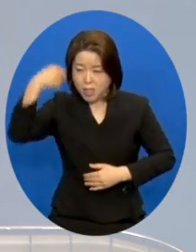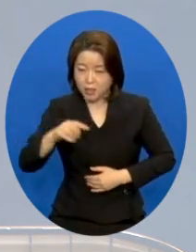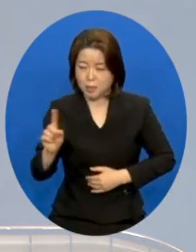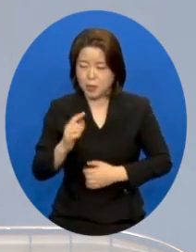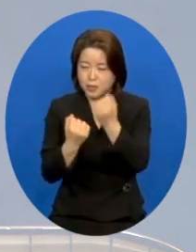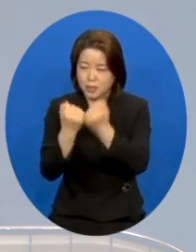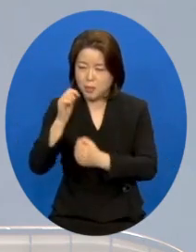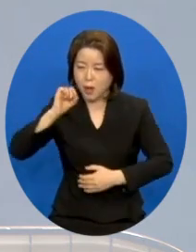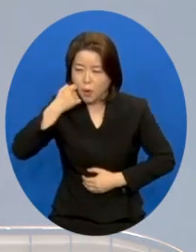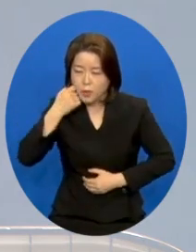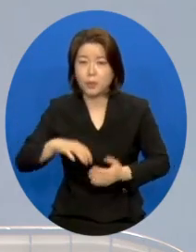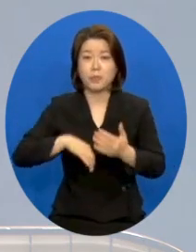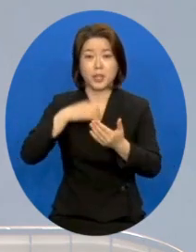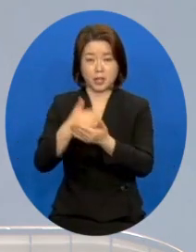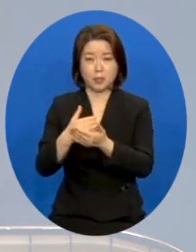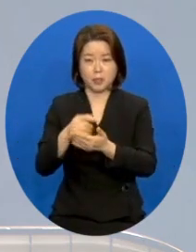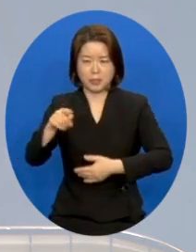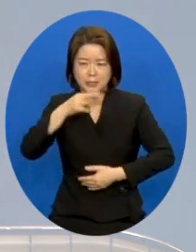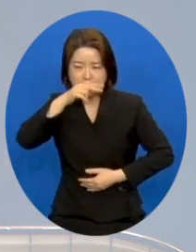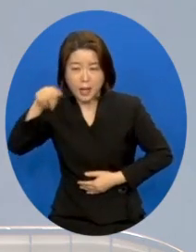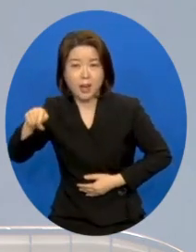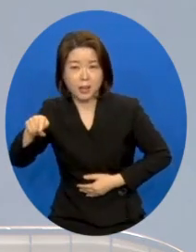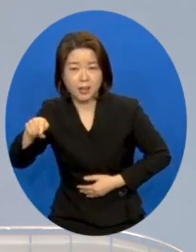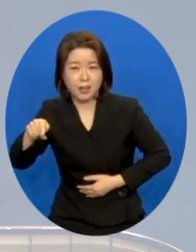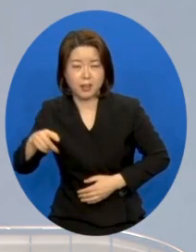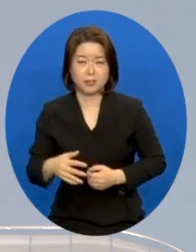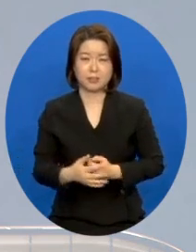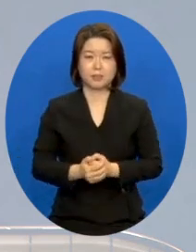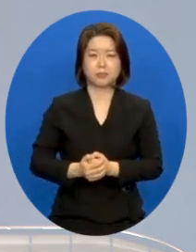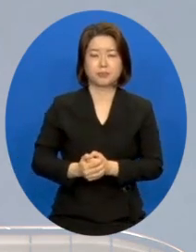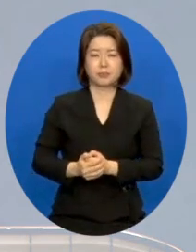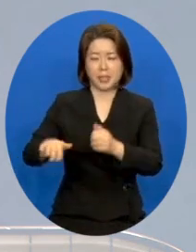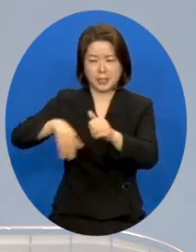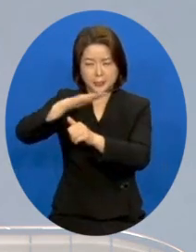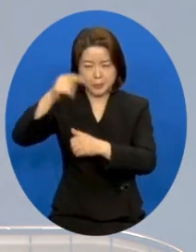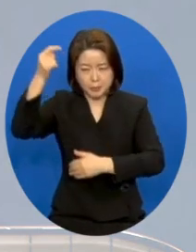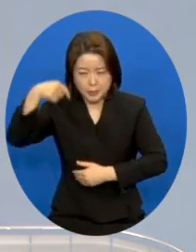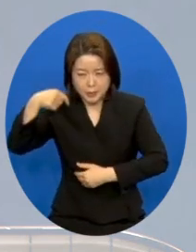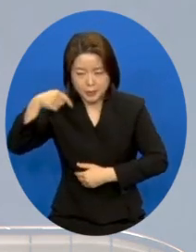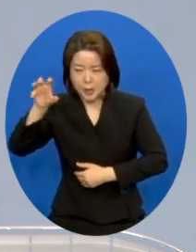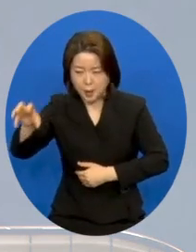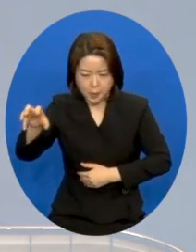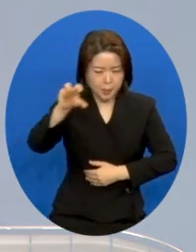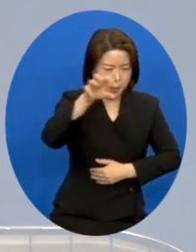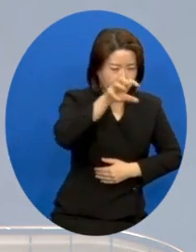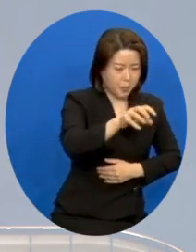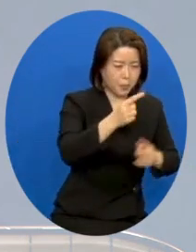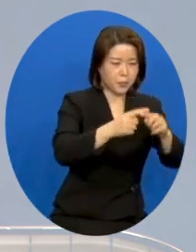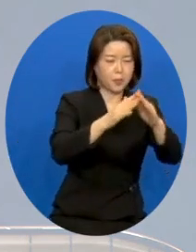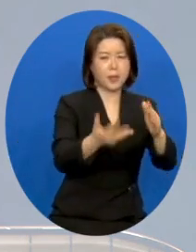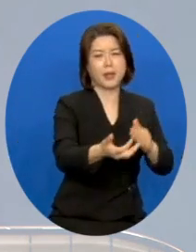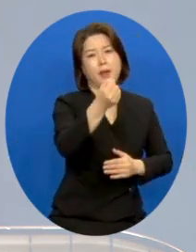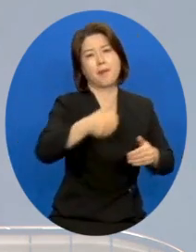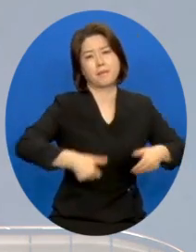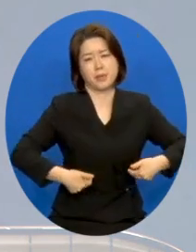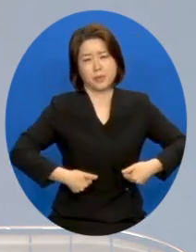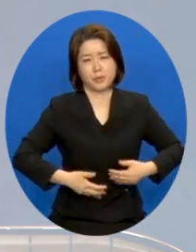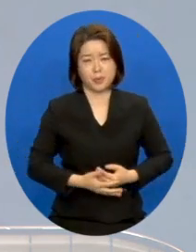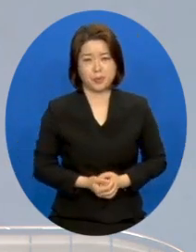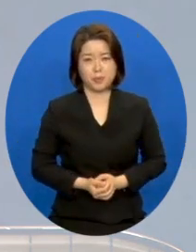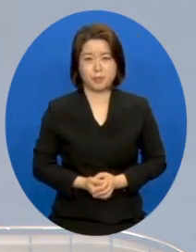없는 감동 그 형기 권과 달여 교회가 가지고 있어야 되는 거예요